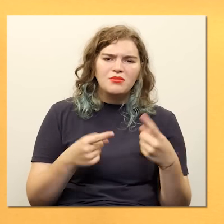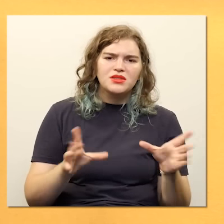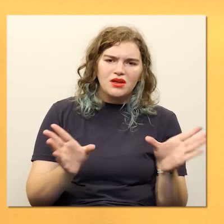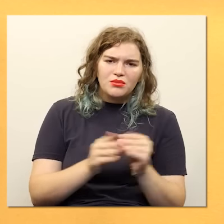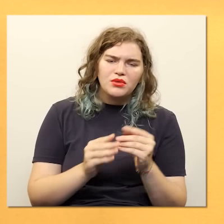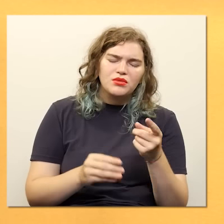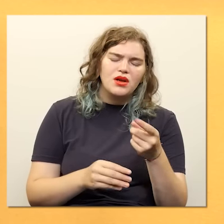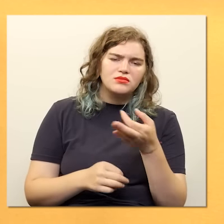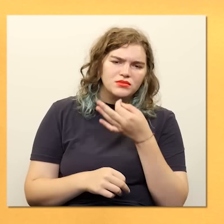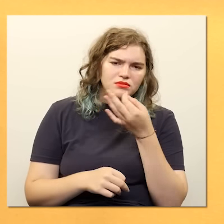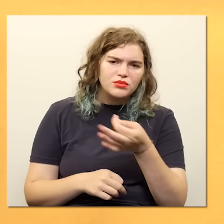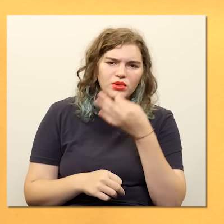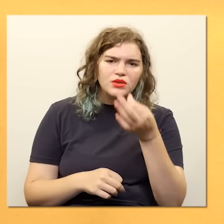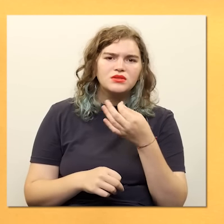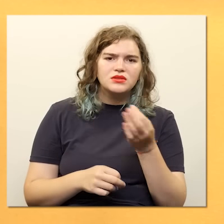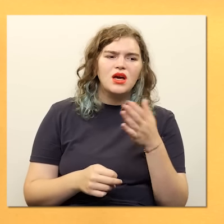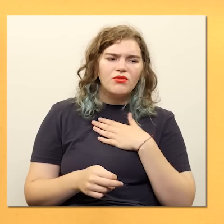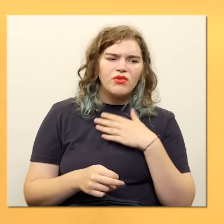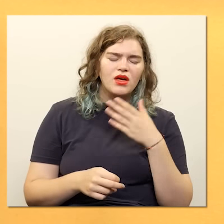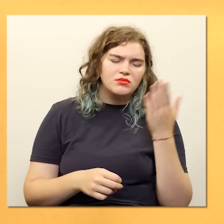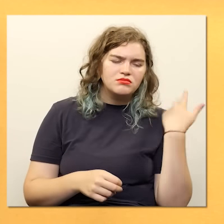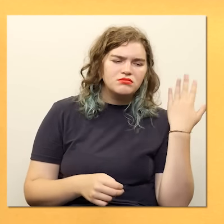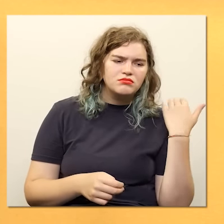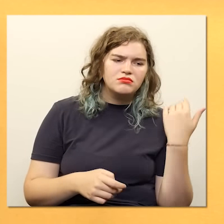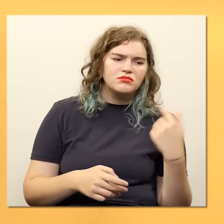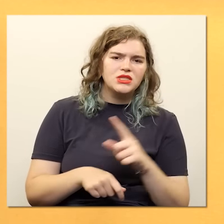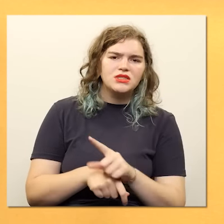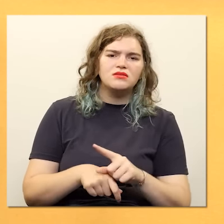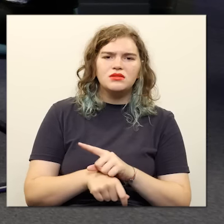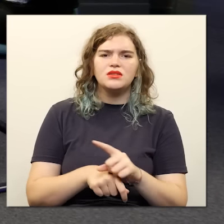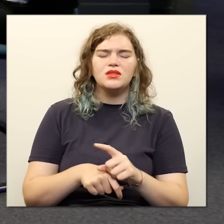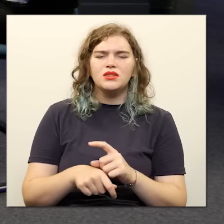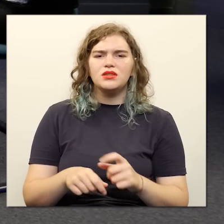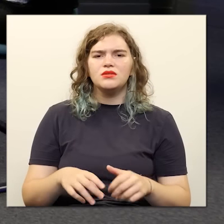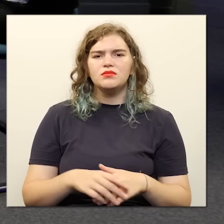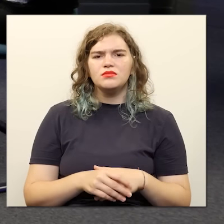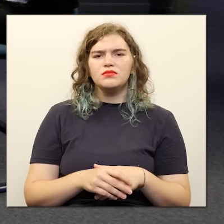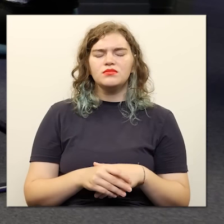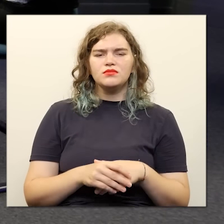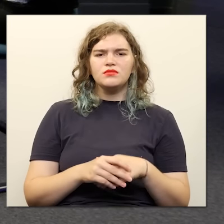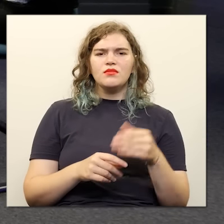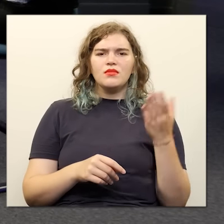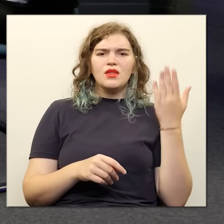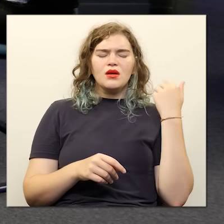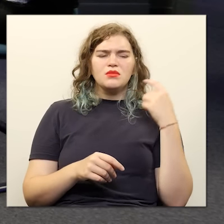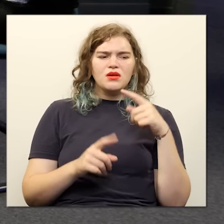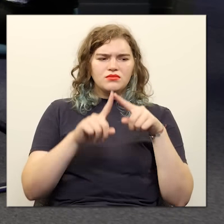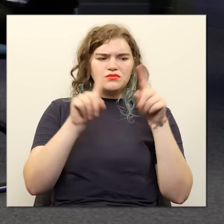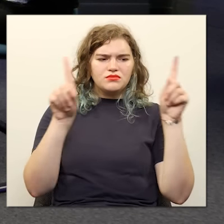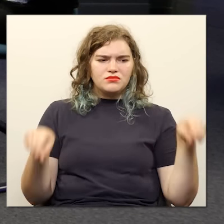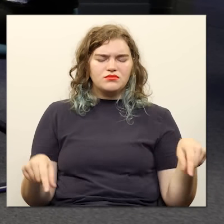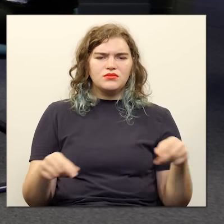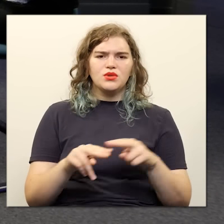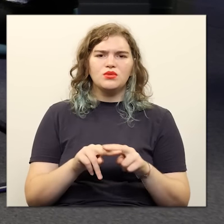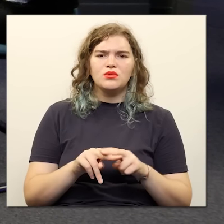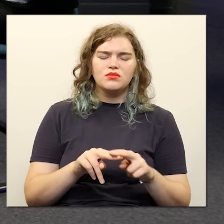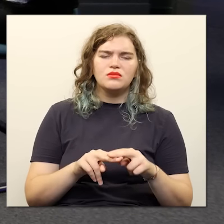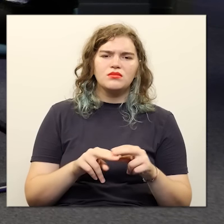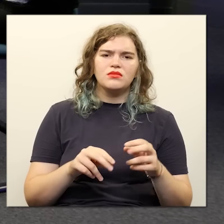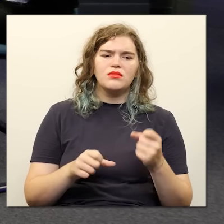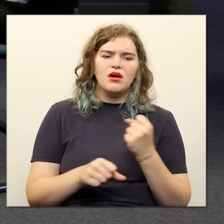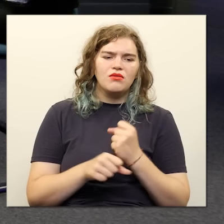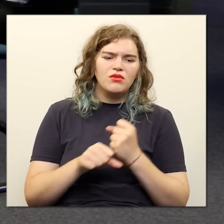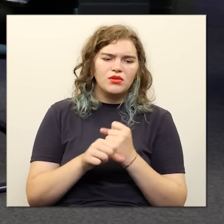am cântat, am spus poezia, aveam un poem pe timp, pe vremea aia. Am avut un flanerograf și am